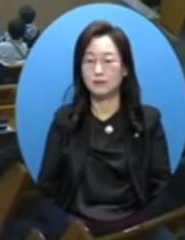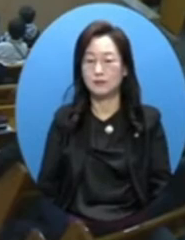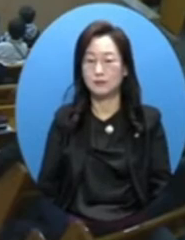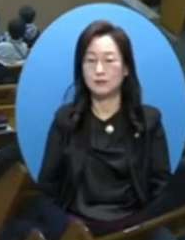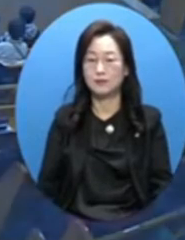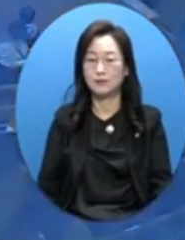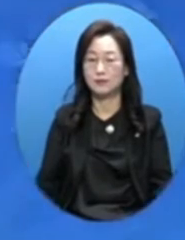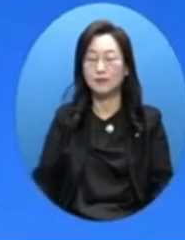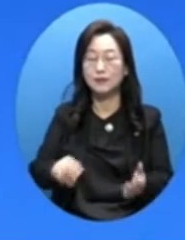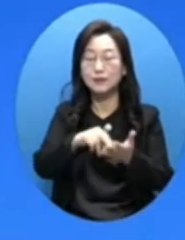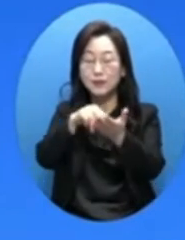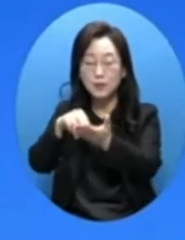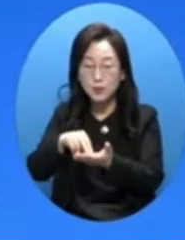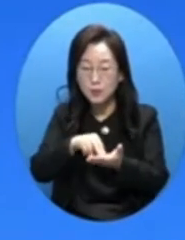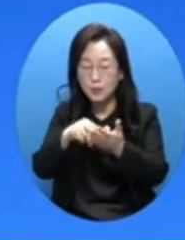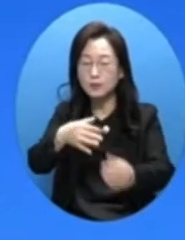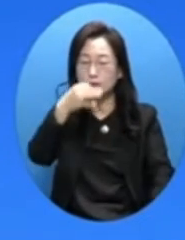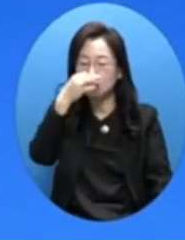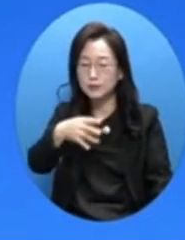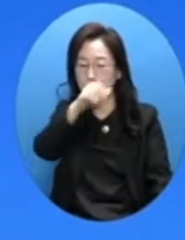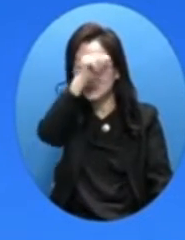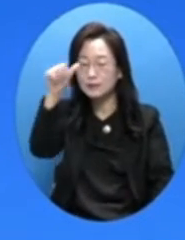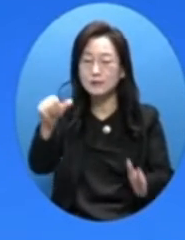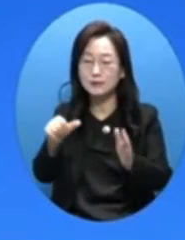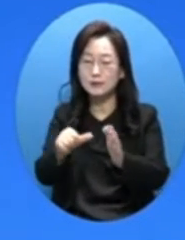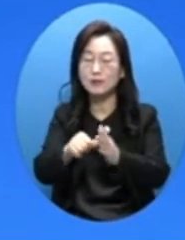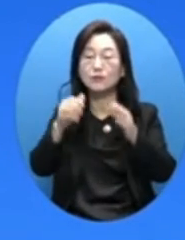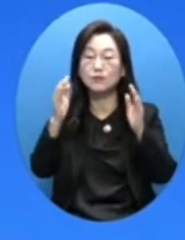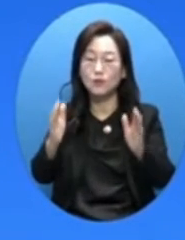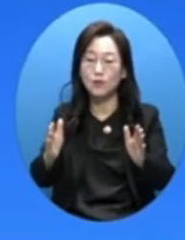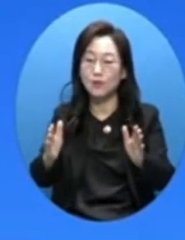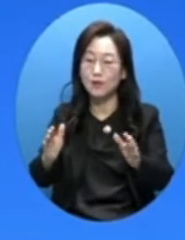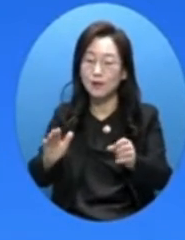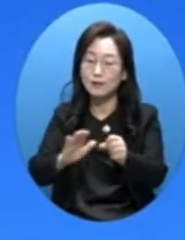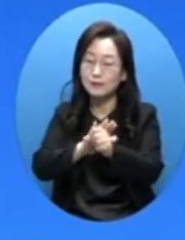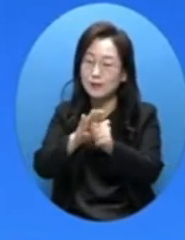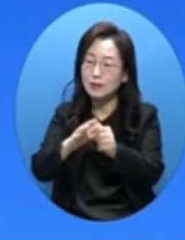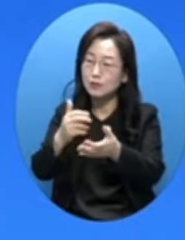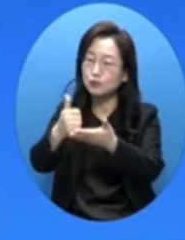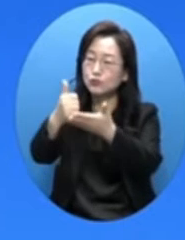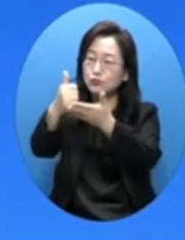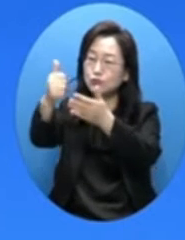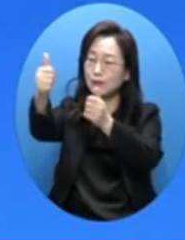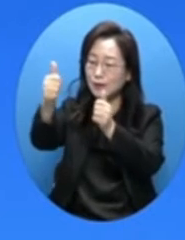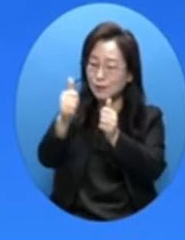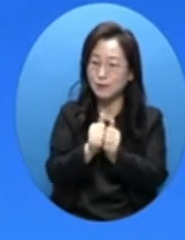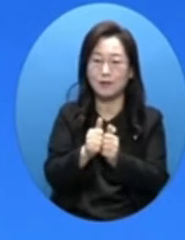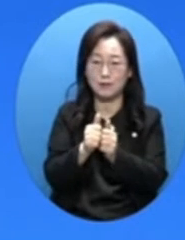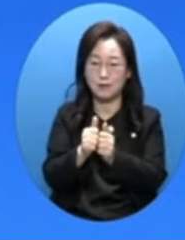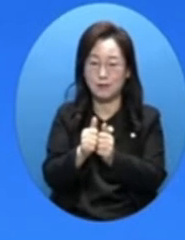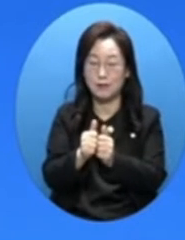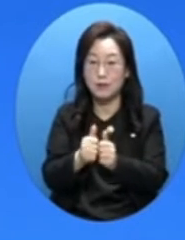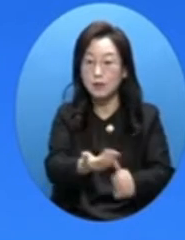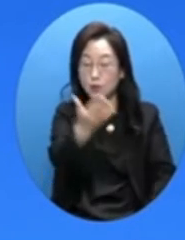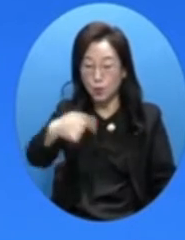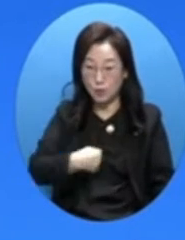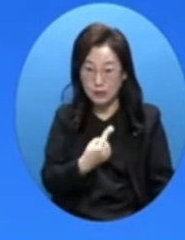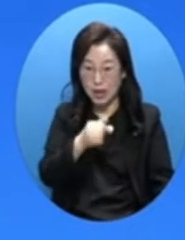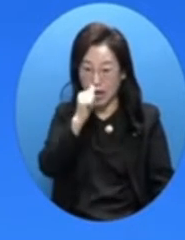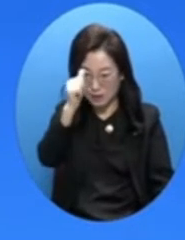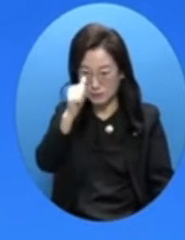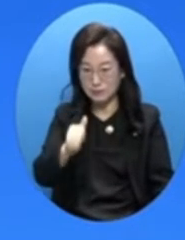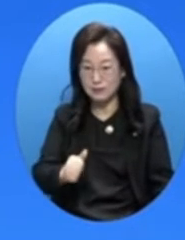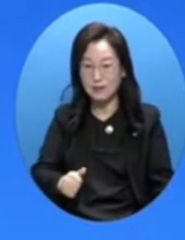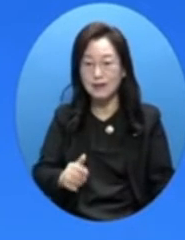그런데 이 외롭고 힘든 인생길에 우리 사랑의 주님이 우리와 함께 하신다고 하는 것입니다. 여러분 절대 혼자가 아닙니다.